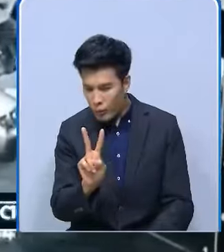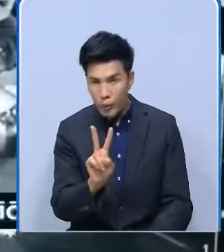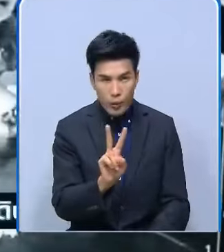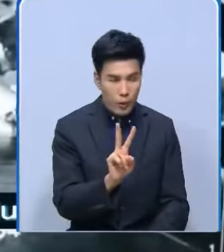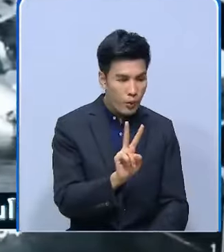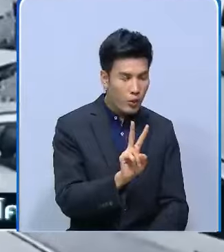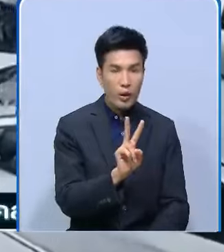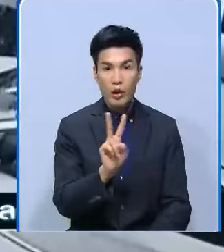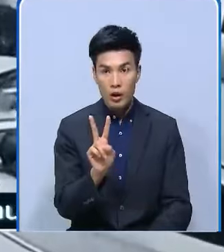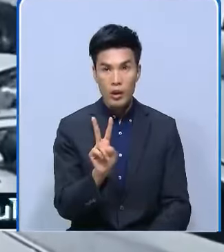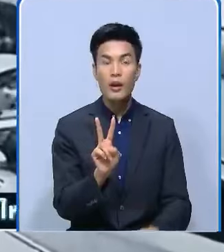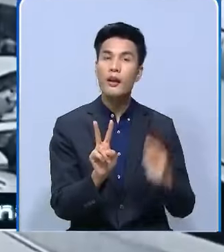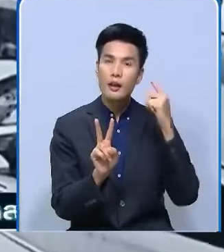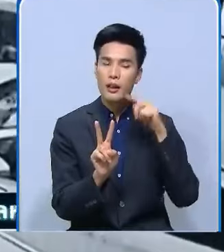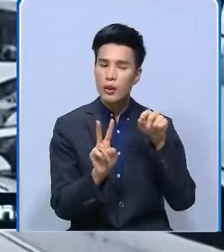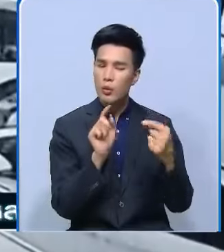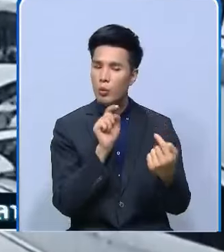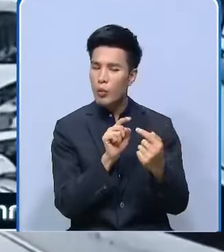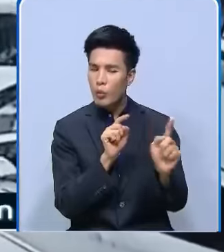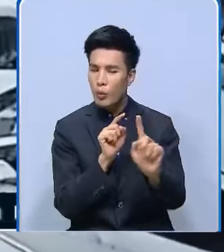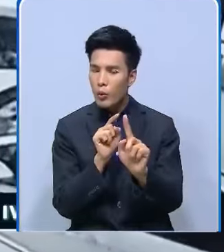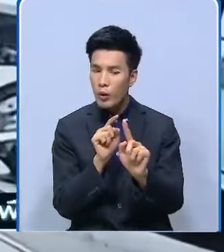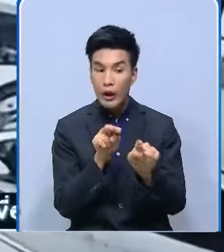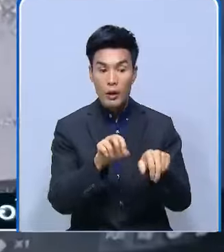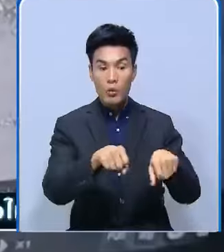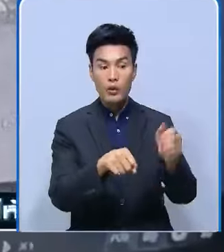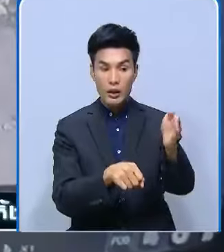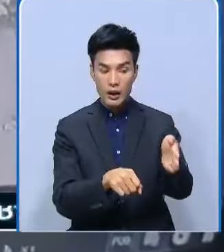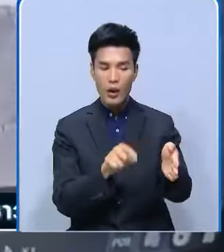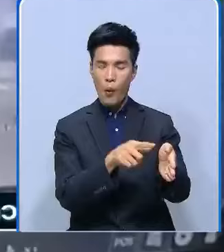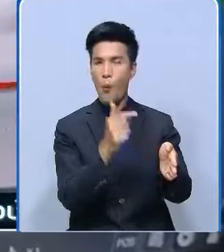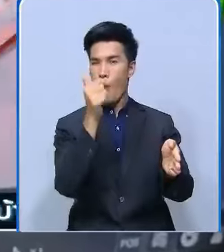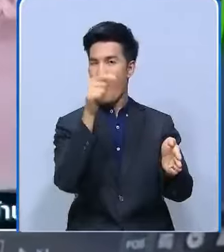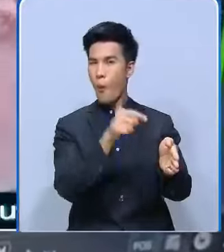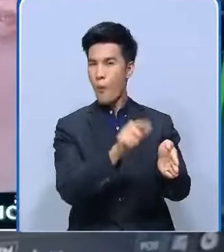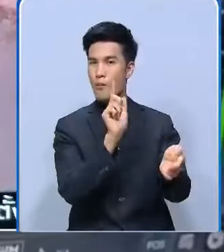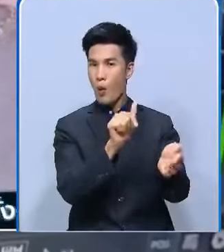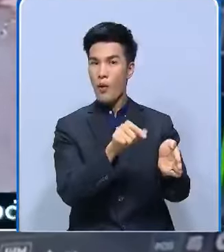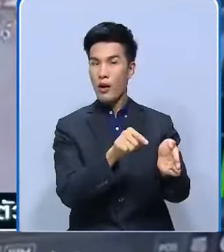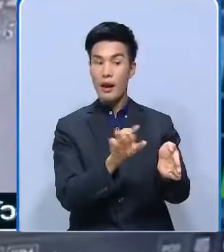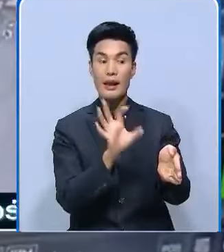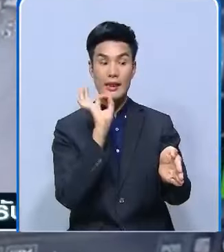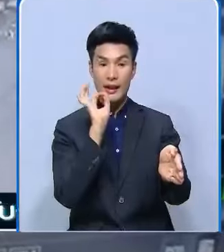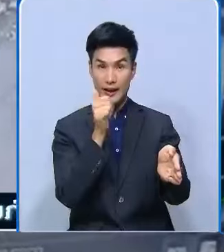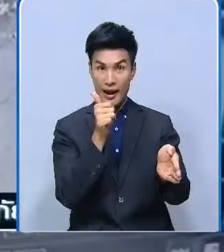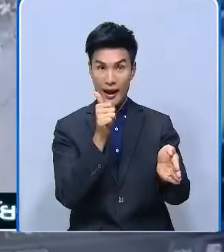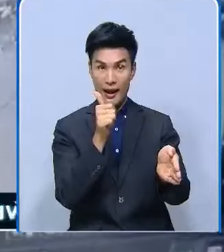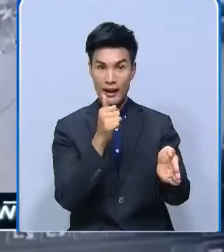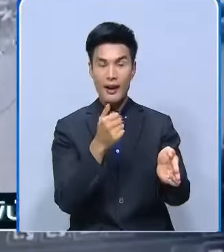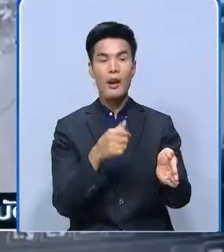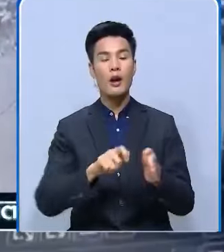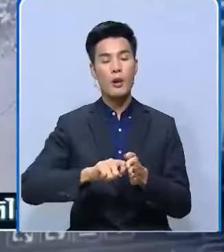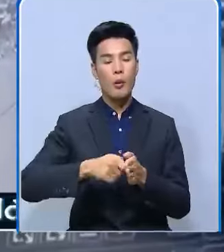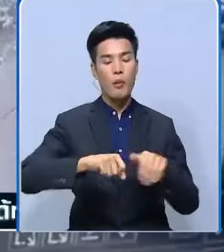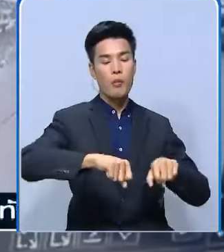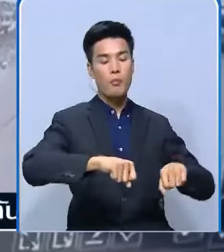ซ้ายแลขวาราวกับจะหาเป้าหมายไปเจอมอเตอร์ไซคันเหมาะเหม็งพอเลือกได้เสร็จปั๊บก็สะเดาะปุ๊บ